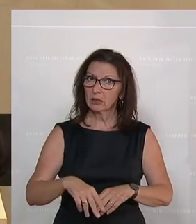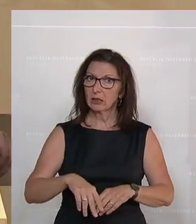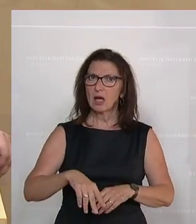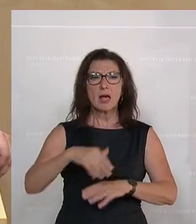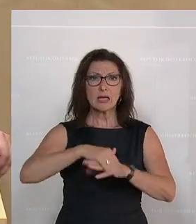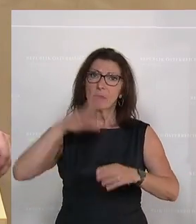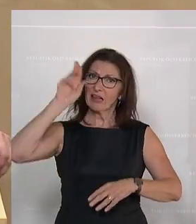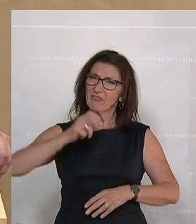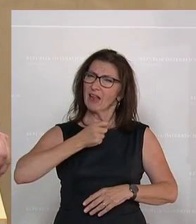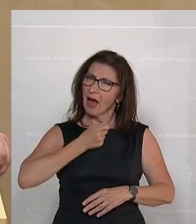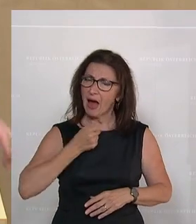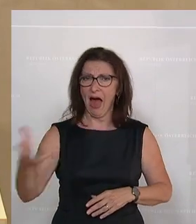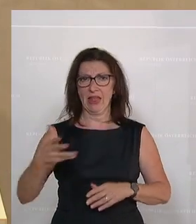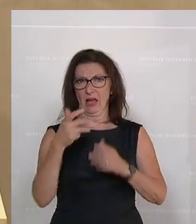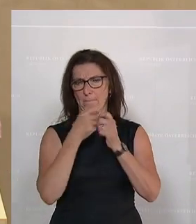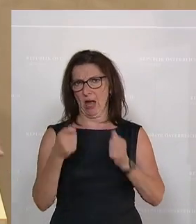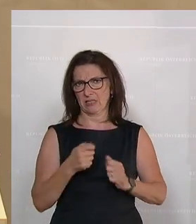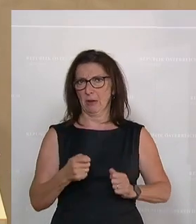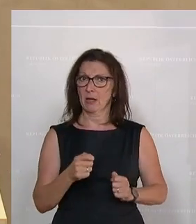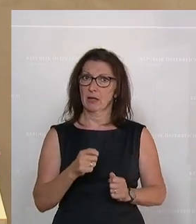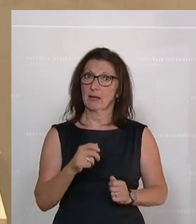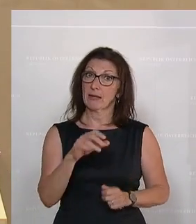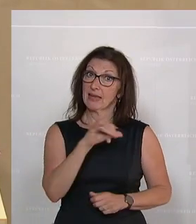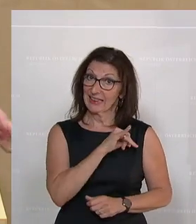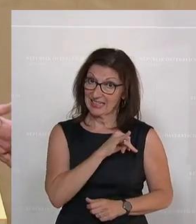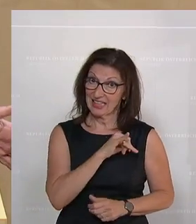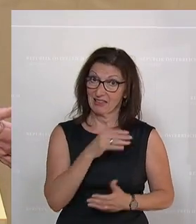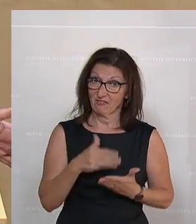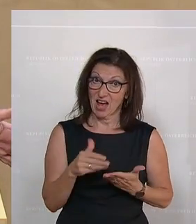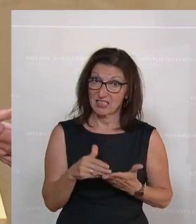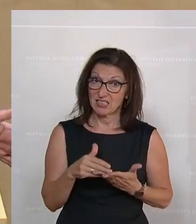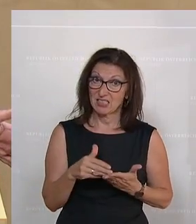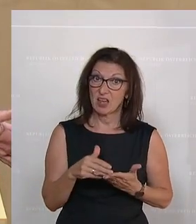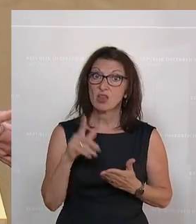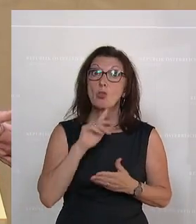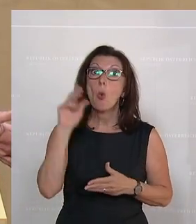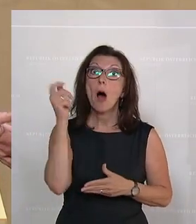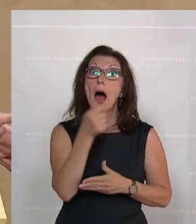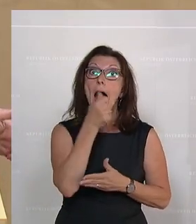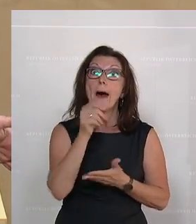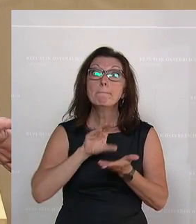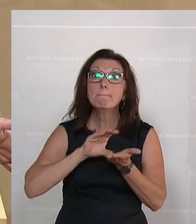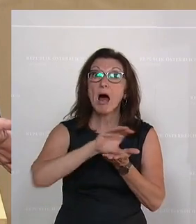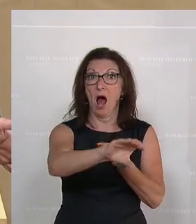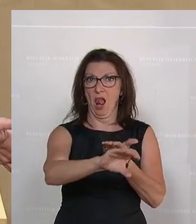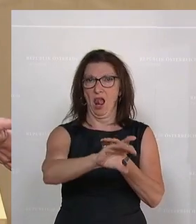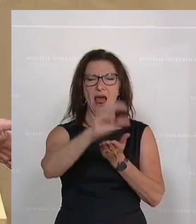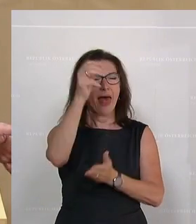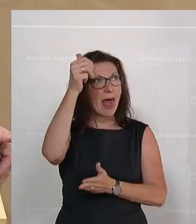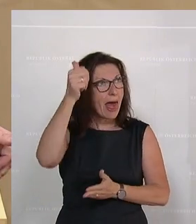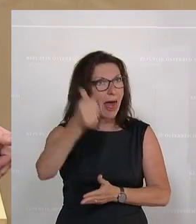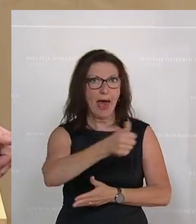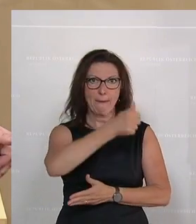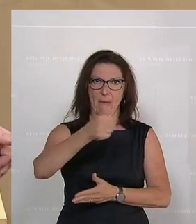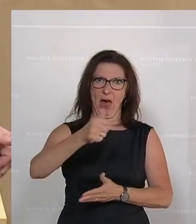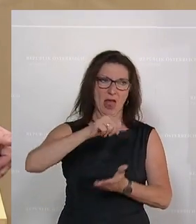maßnahmen das interessante ist es sind lauter einmalzahlungen eine einmalzahlung nach